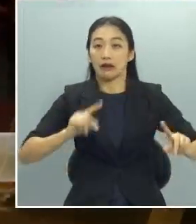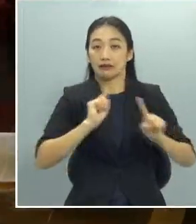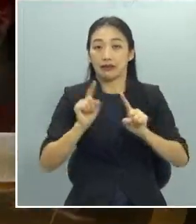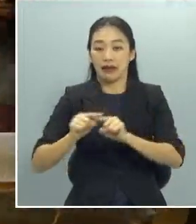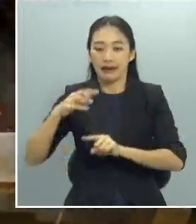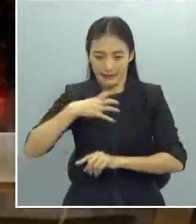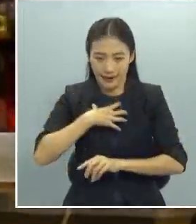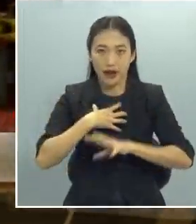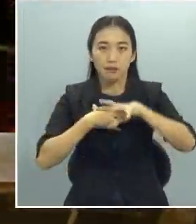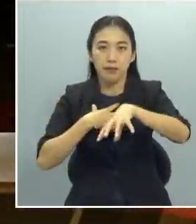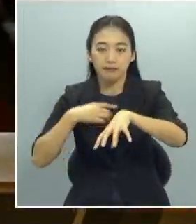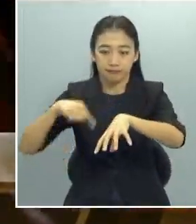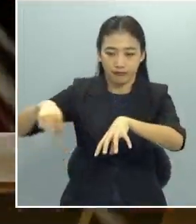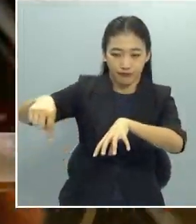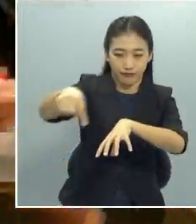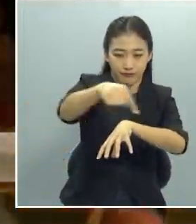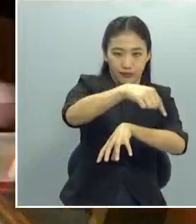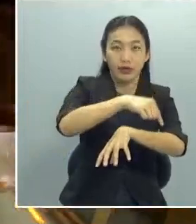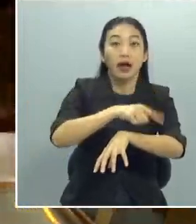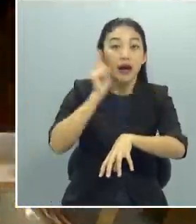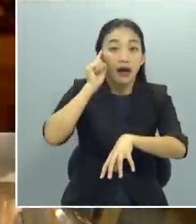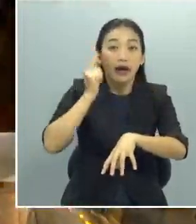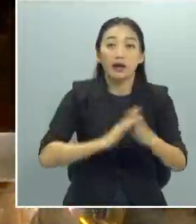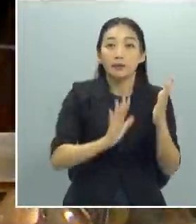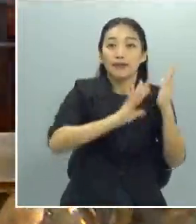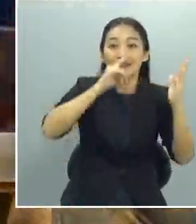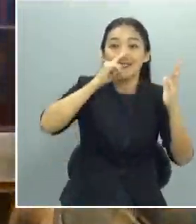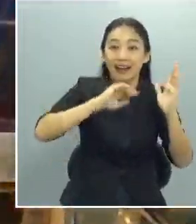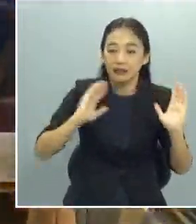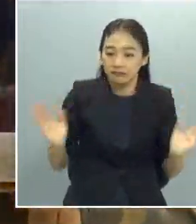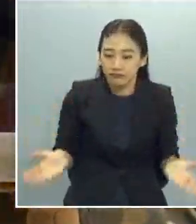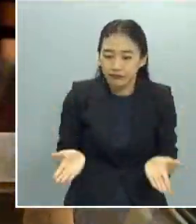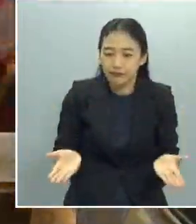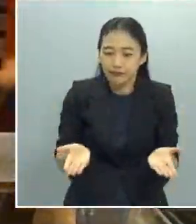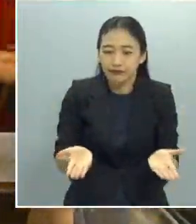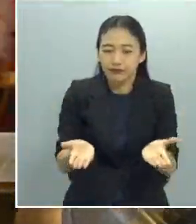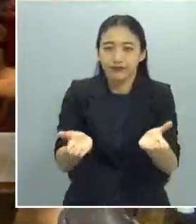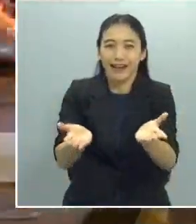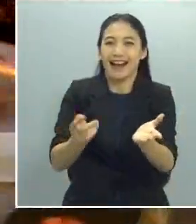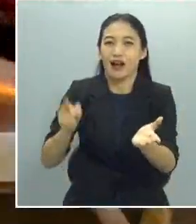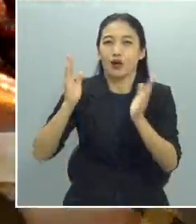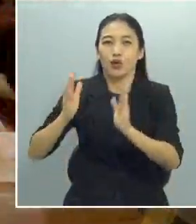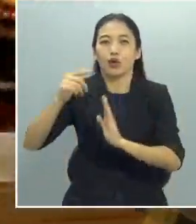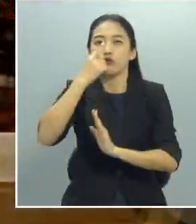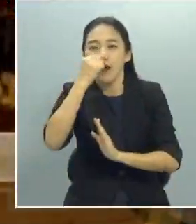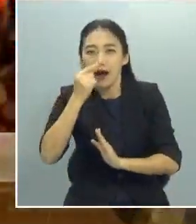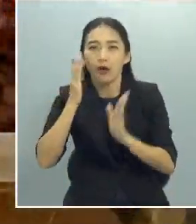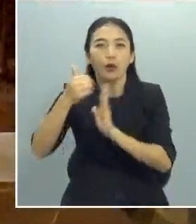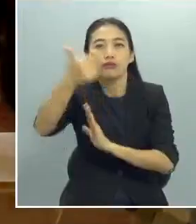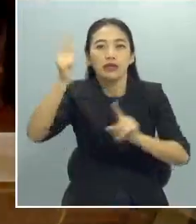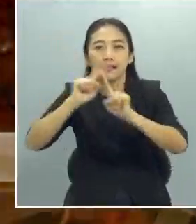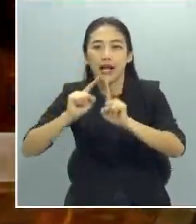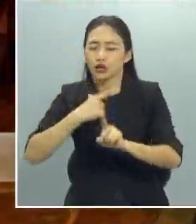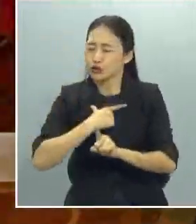ซอสพาวเวอร์ผลักดันประเทศไทยเป็นจุดหมายนักท่องเที่ยวที่ชื่นชอบการดื่มกินสร้างสรรค์และ